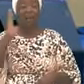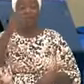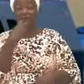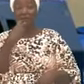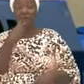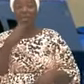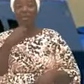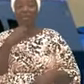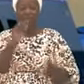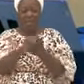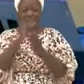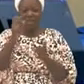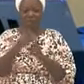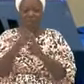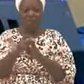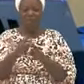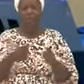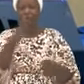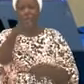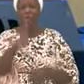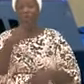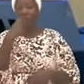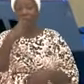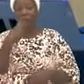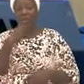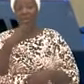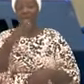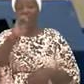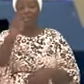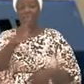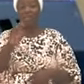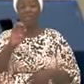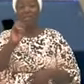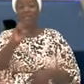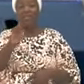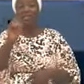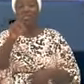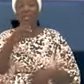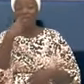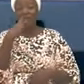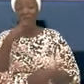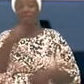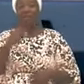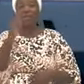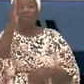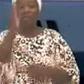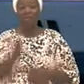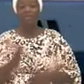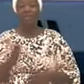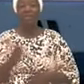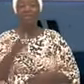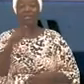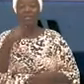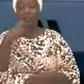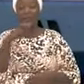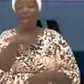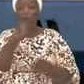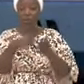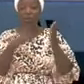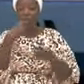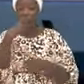aisée qu'elle a parlé le prédateur parle et ce qu'il a dit ça accomplira dans ta